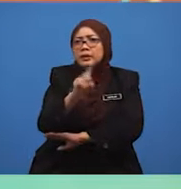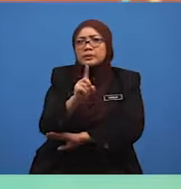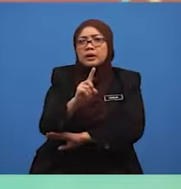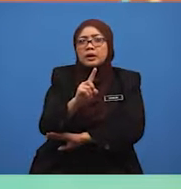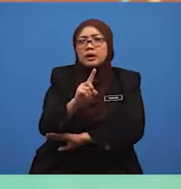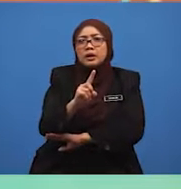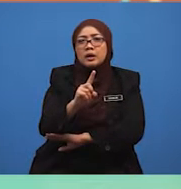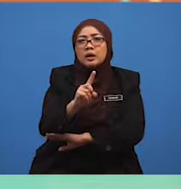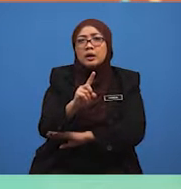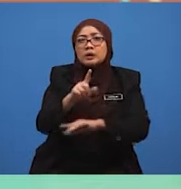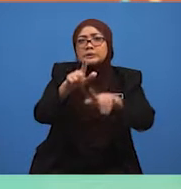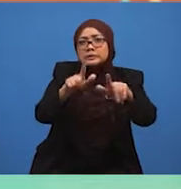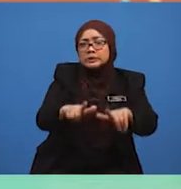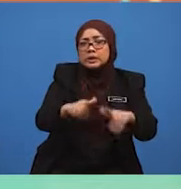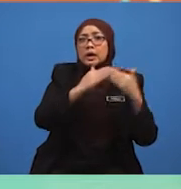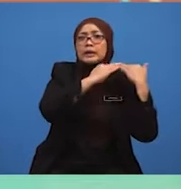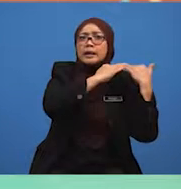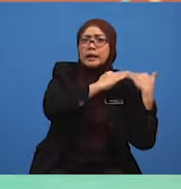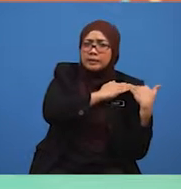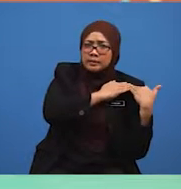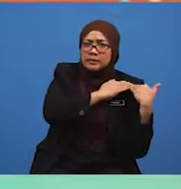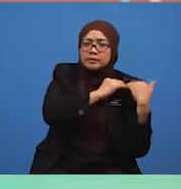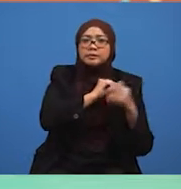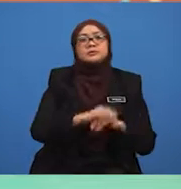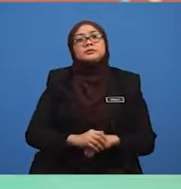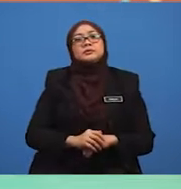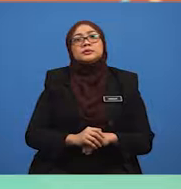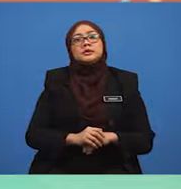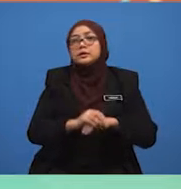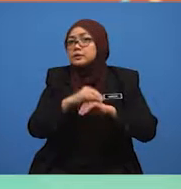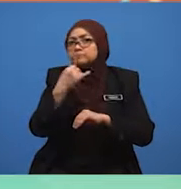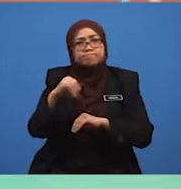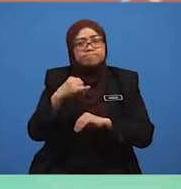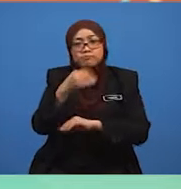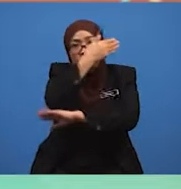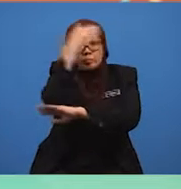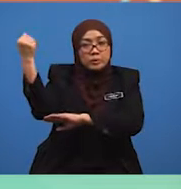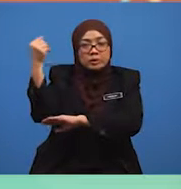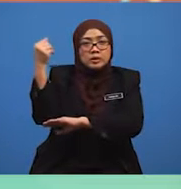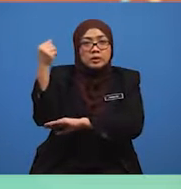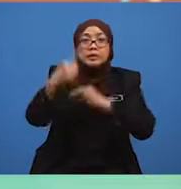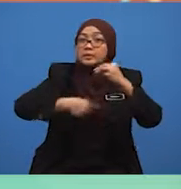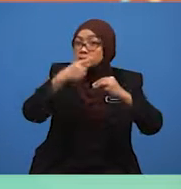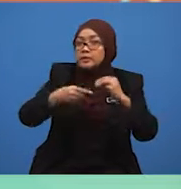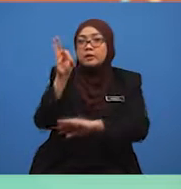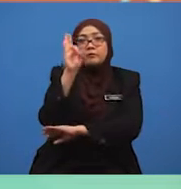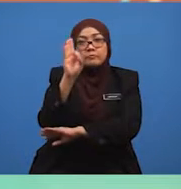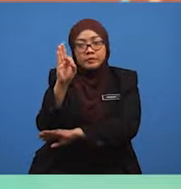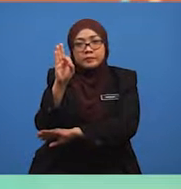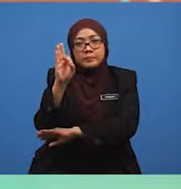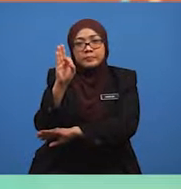daya. Jangan lupa tentang fulcrum, ya. Fulcrum berfungsi sebagai penyokong